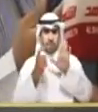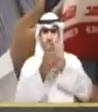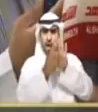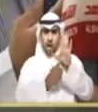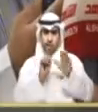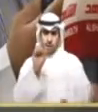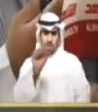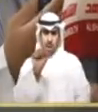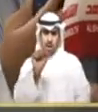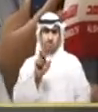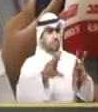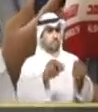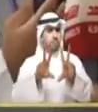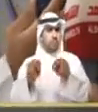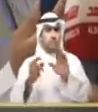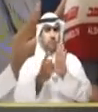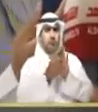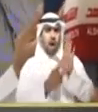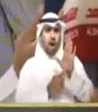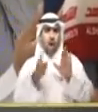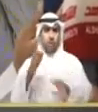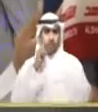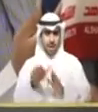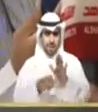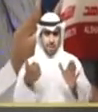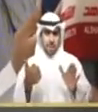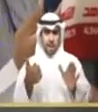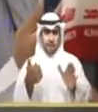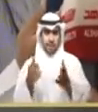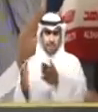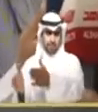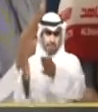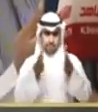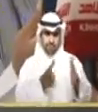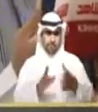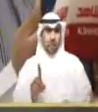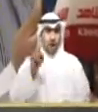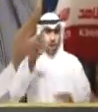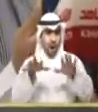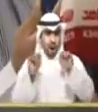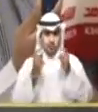القانون بصورته البدائية، ومن ثم راح يتم